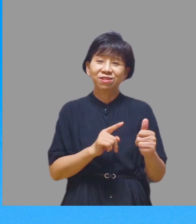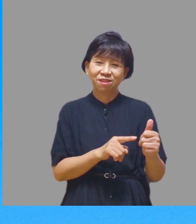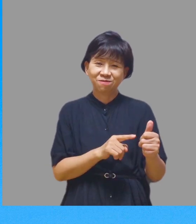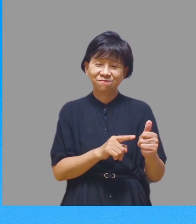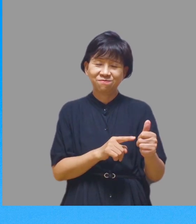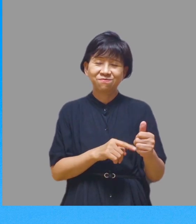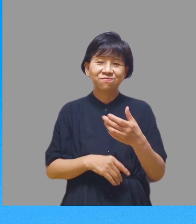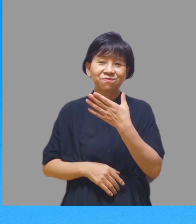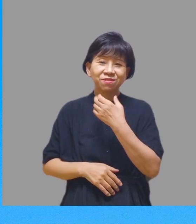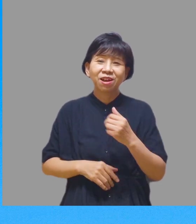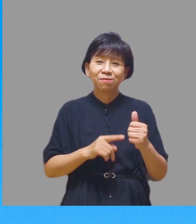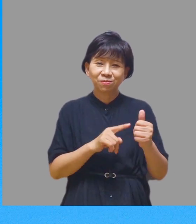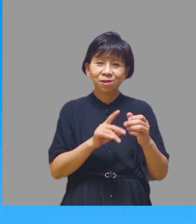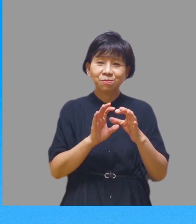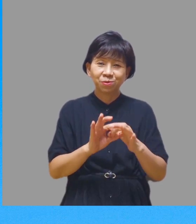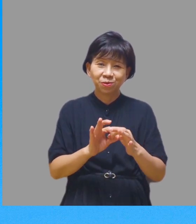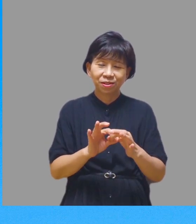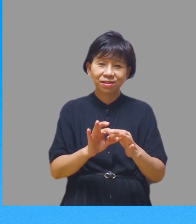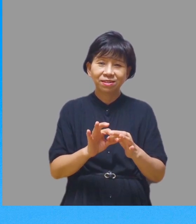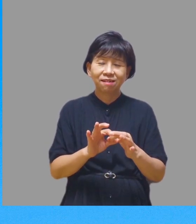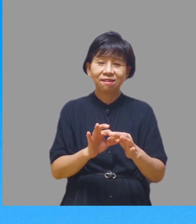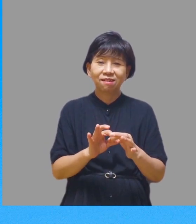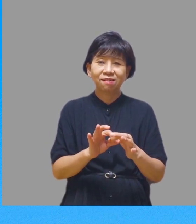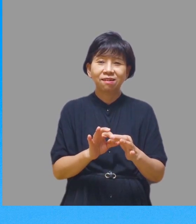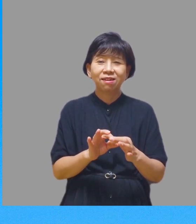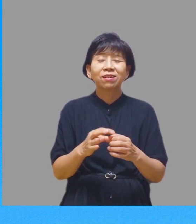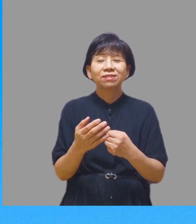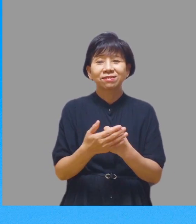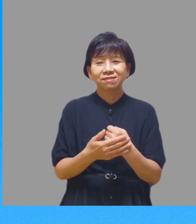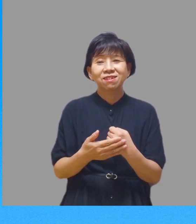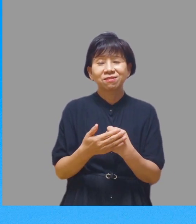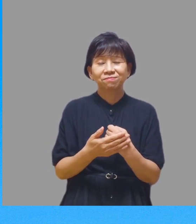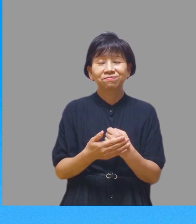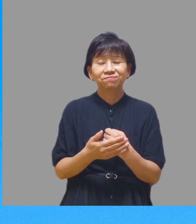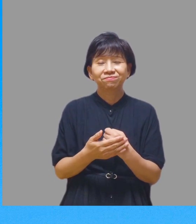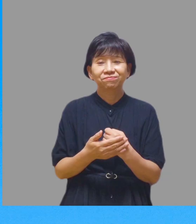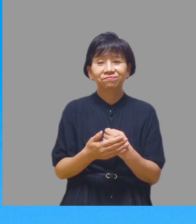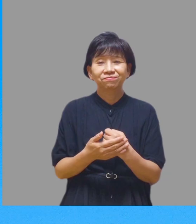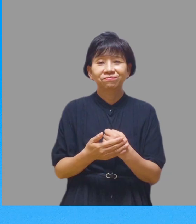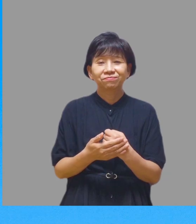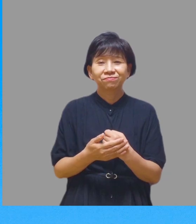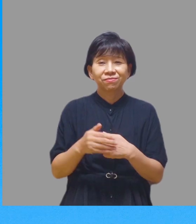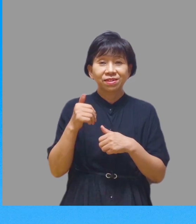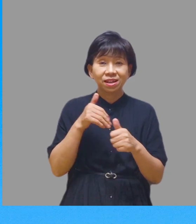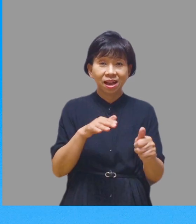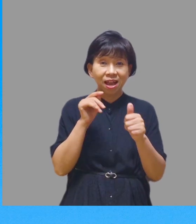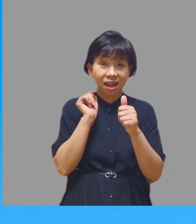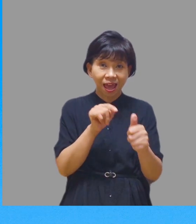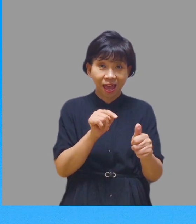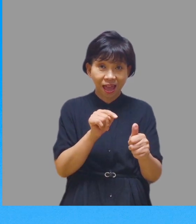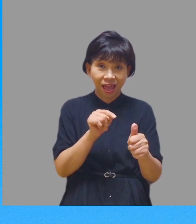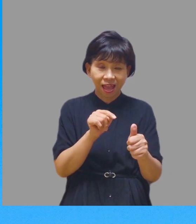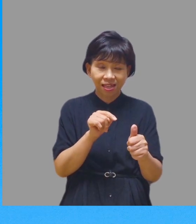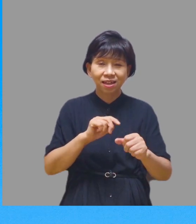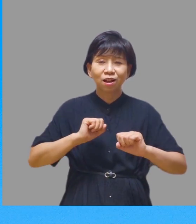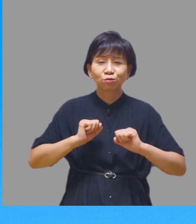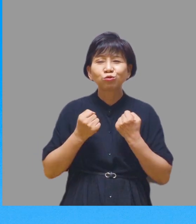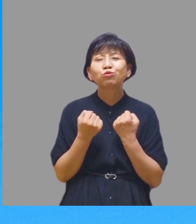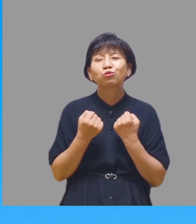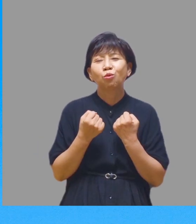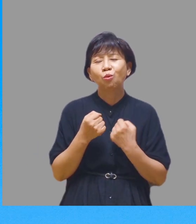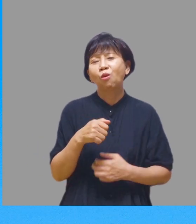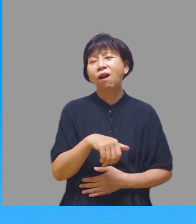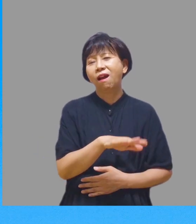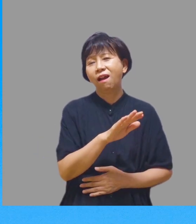아브라함의 말씀을 통해서 우리가 함께 은혜를 나누었습니다. 가라 하셨는데 아브라함이 가게 돼요.